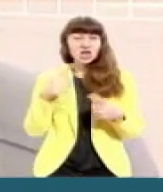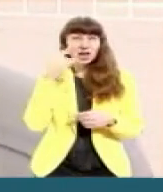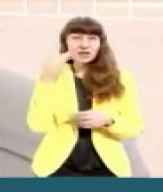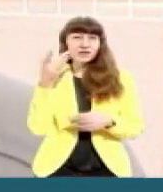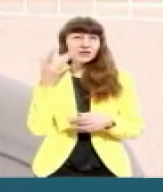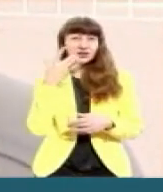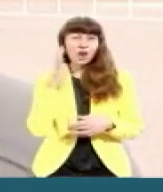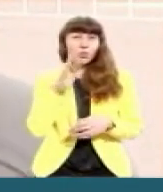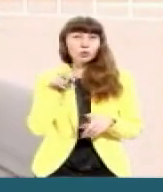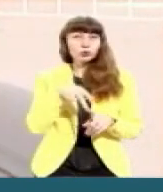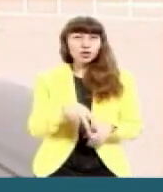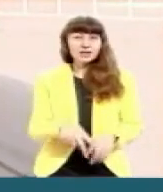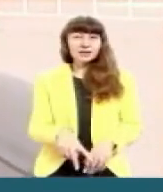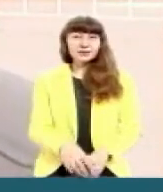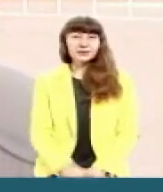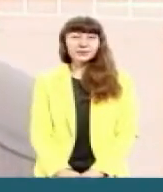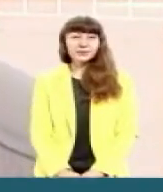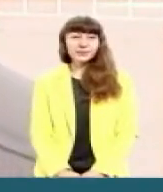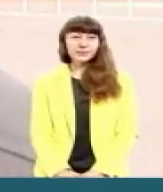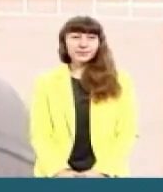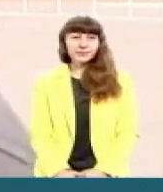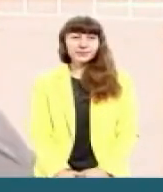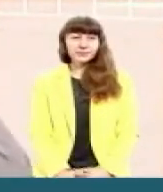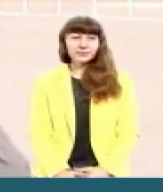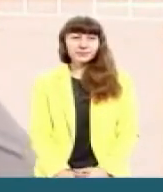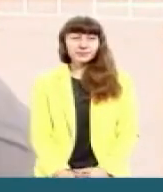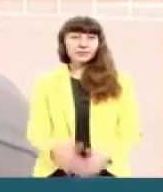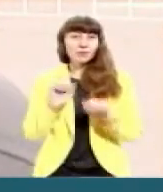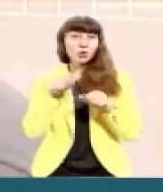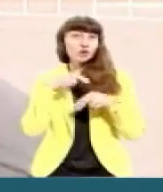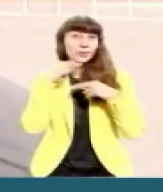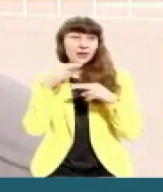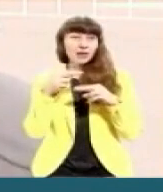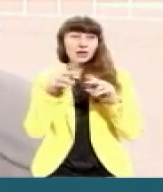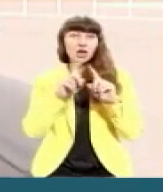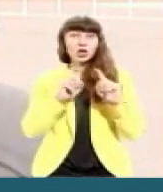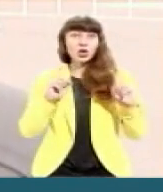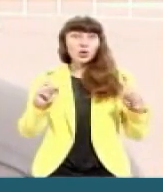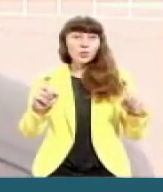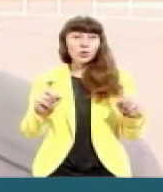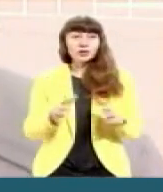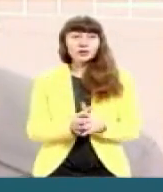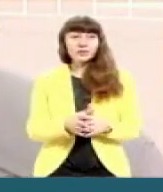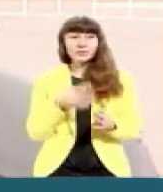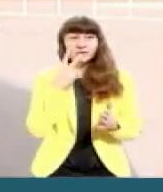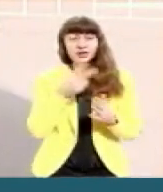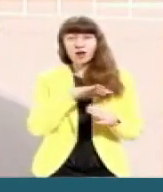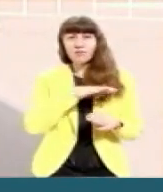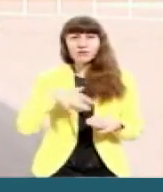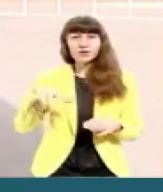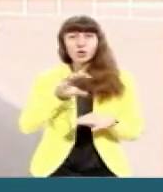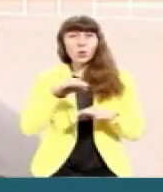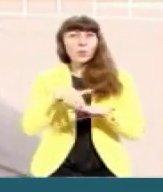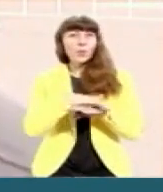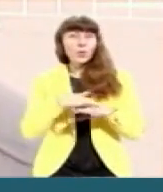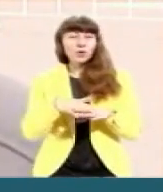не опоздает, чтобы не пропустить все самое интересное. Мы можем наблюдать за тем, что трибуны, откуда как на ладони видно все поле,